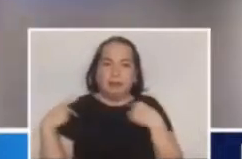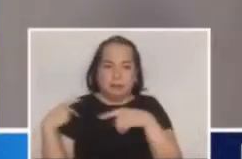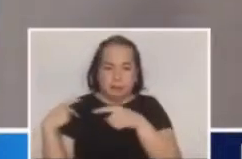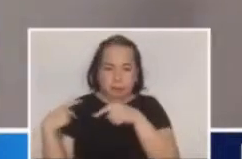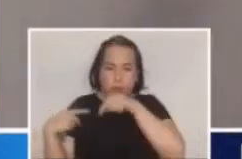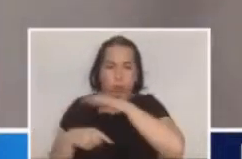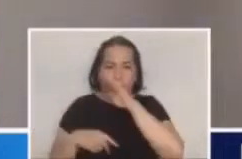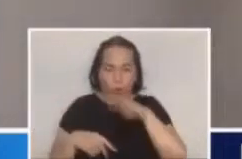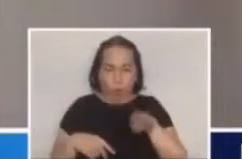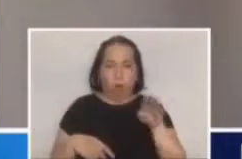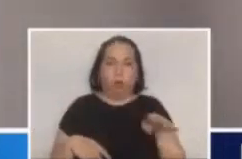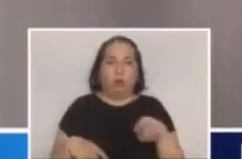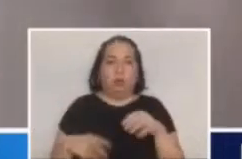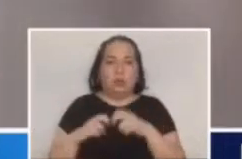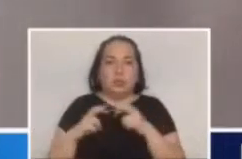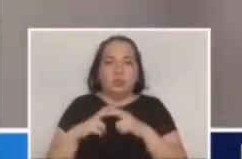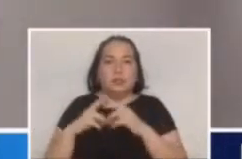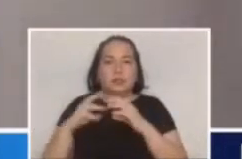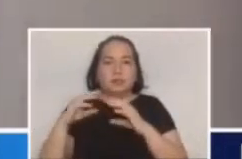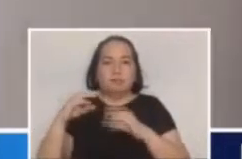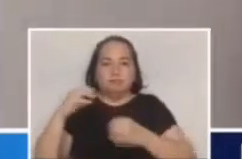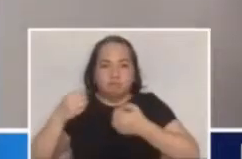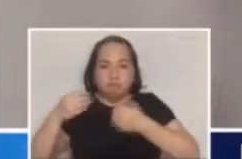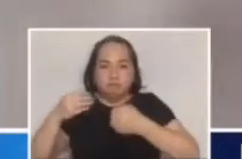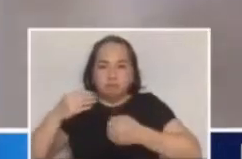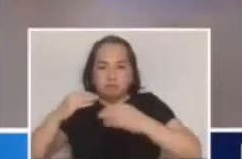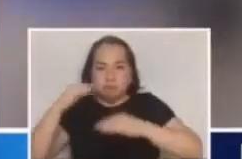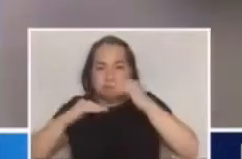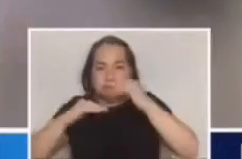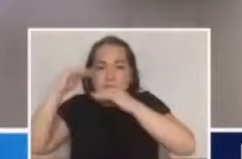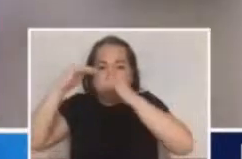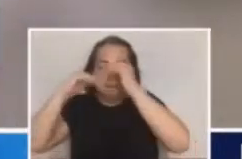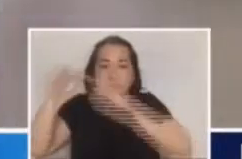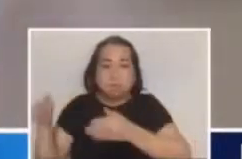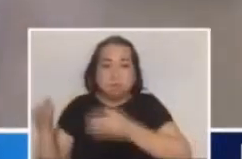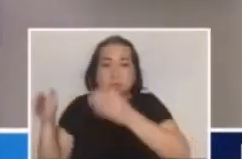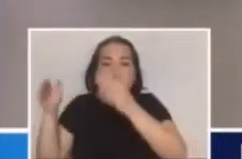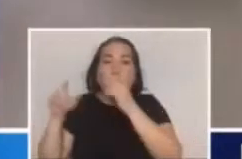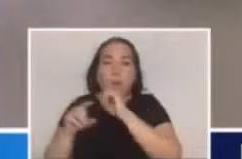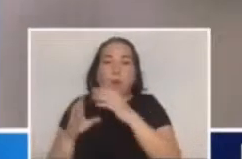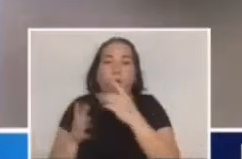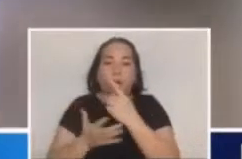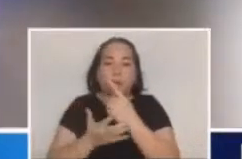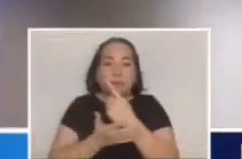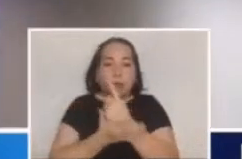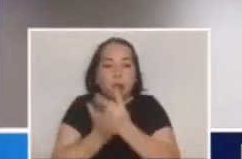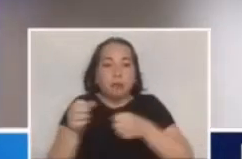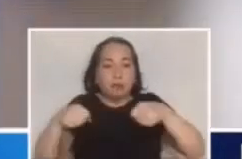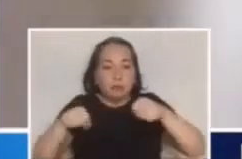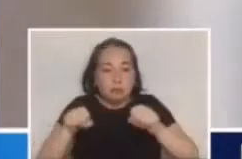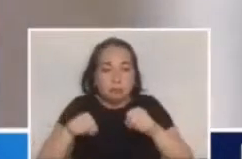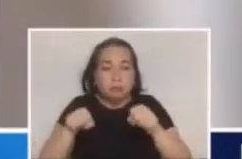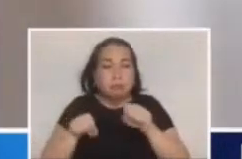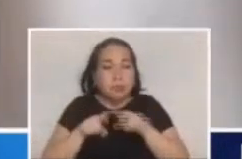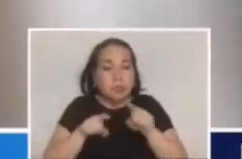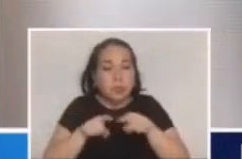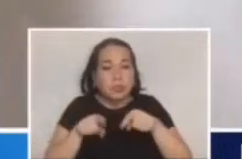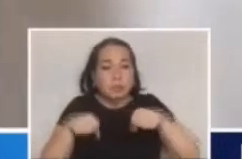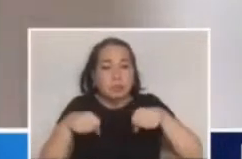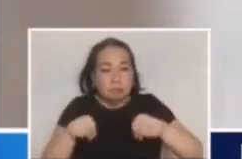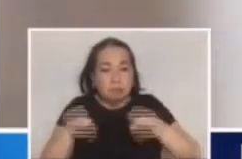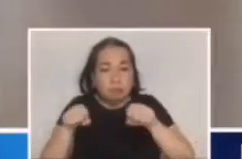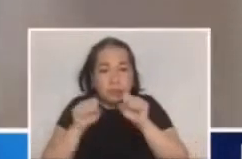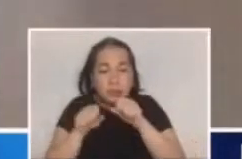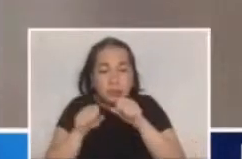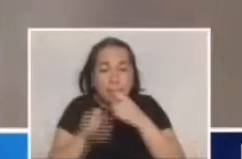non-essential. Pinag-aaralan namin ngayon, binuksan na rin namin yung mga barbershops, yung mga beauty parlors, yung mga salon. And then yung